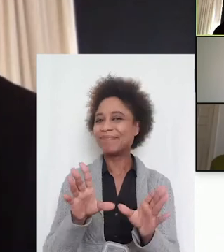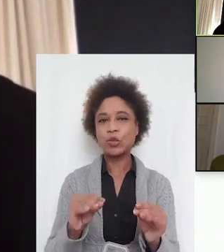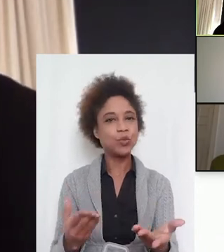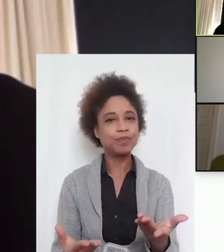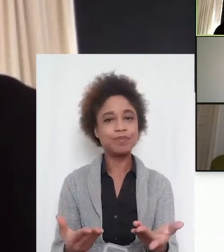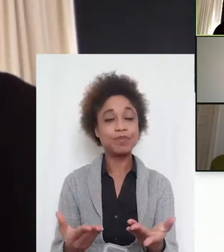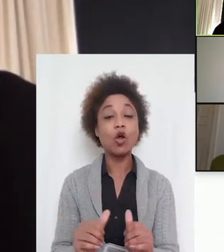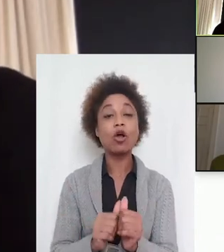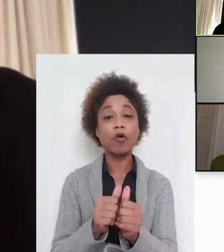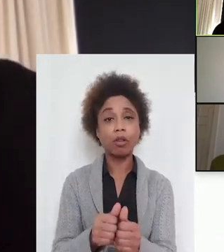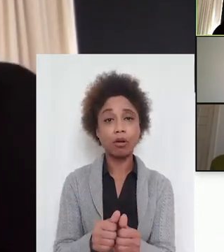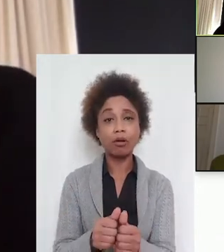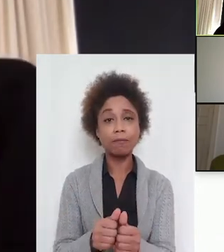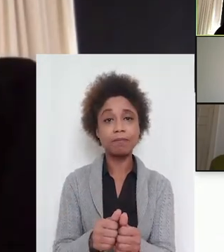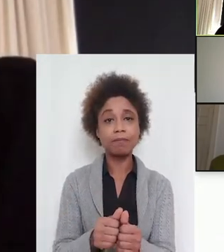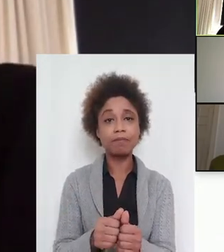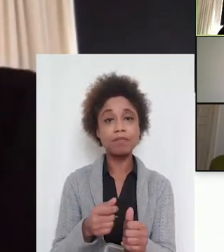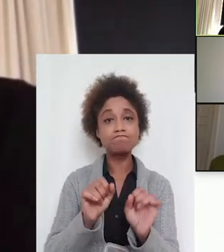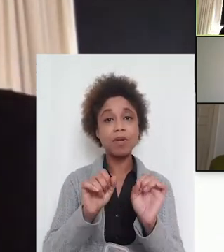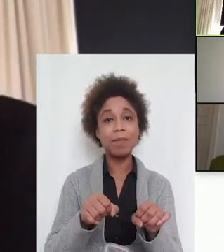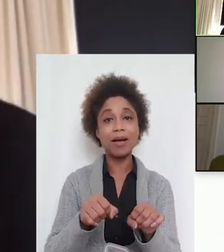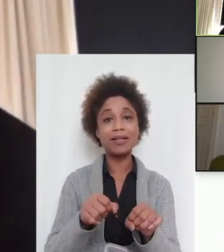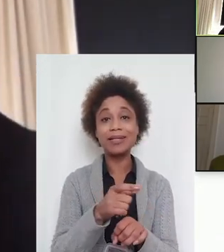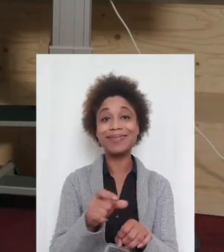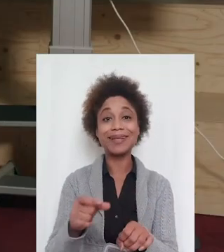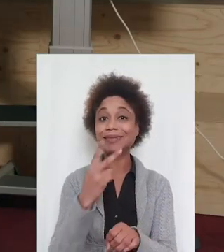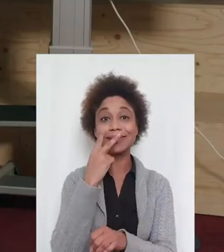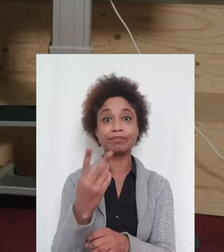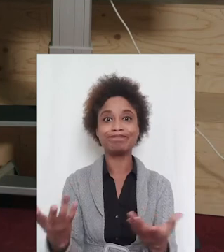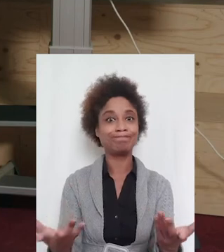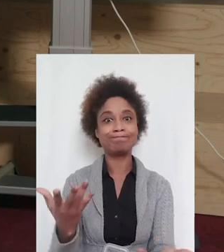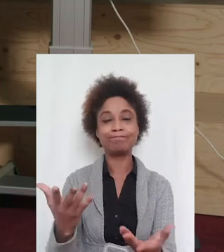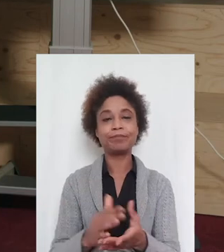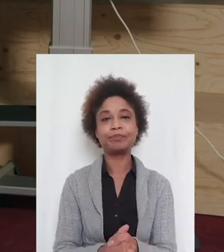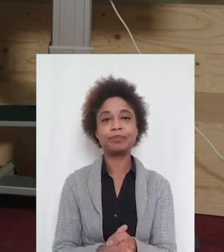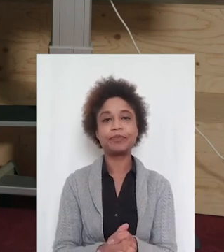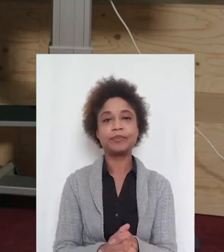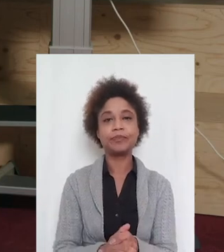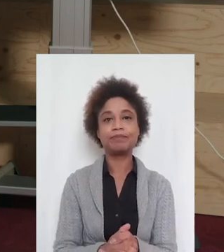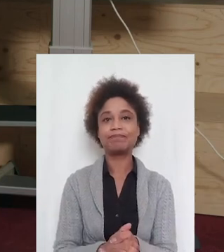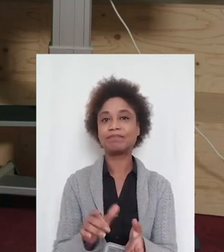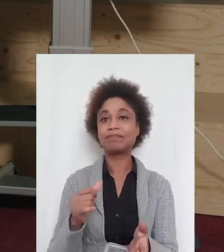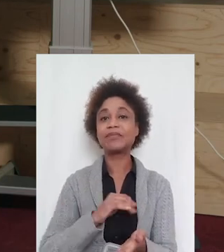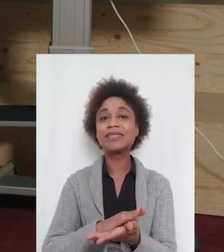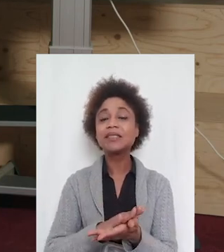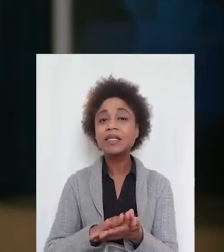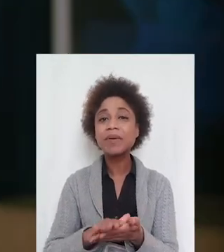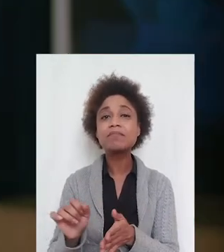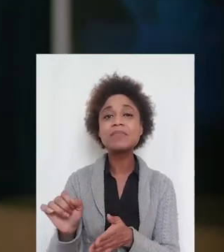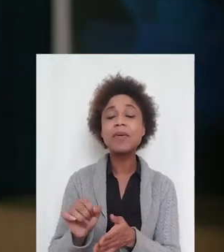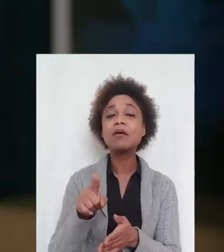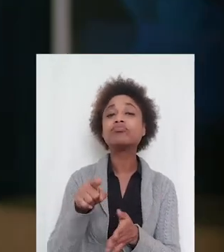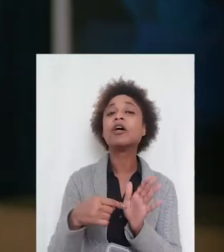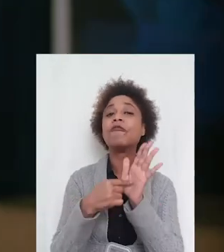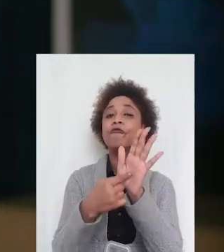En daardoor zie je gewoon bepaalde dingen over het hoofd. En je hoeft niemand te nemen en te shamen hoor. Maar kan jij een voorbeeld